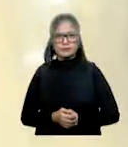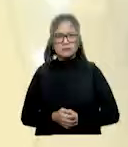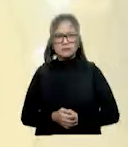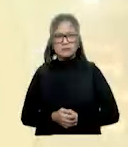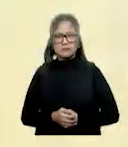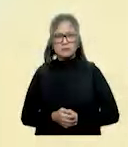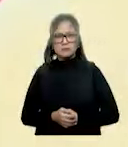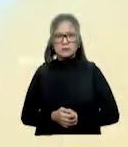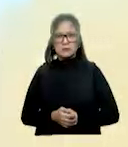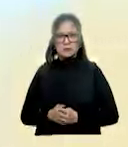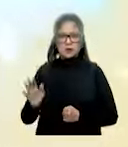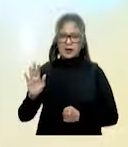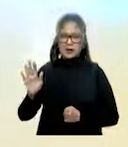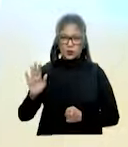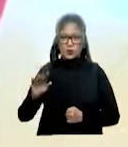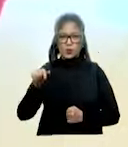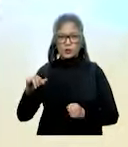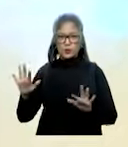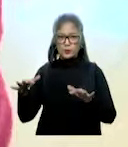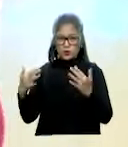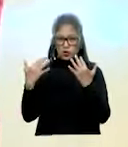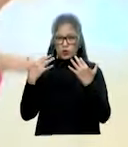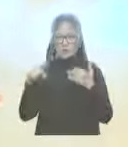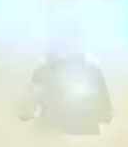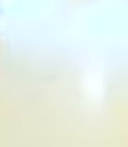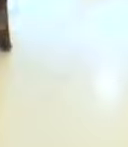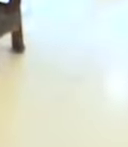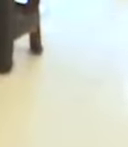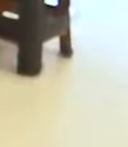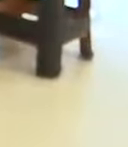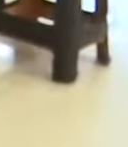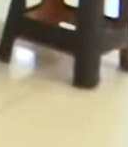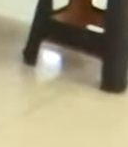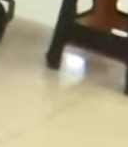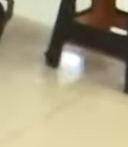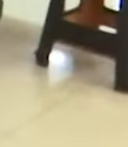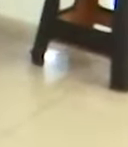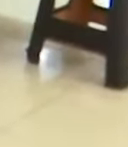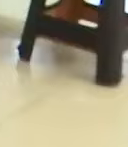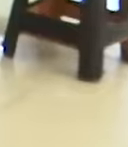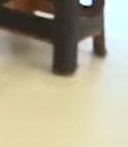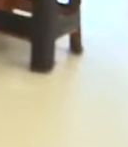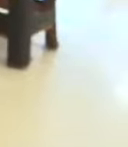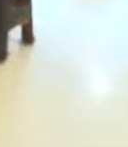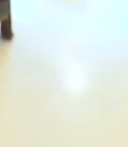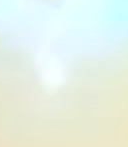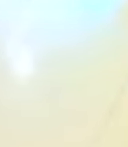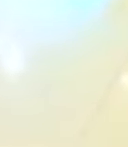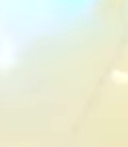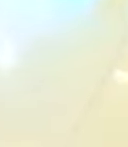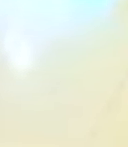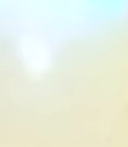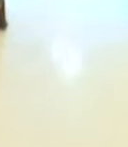Annyeonghaseyo, pemirsa, saya lagi di Myeongdong Street, Korea Selatan. Bukan dong, ini lagi ada di